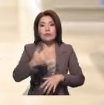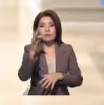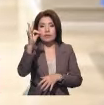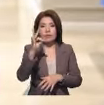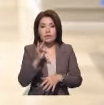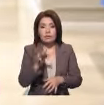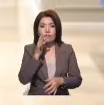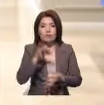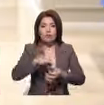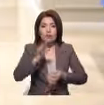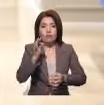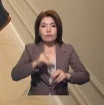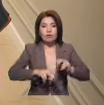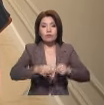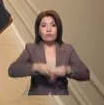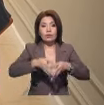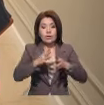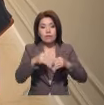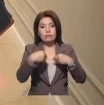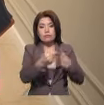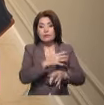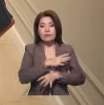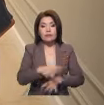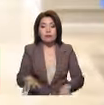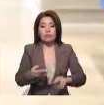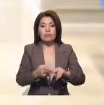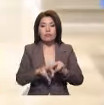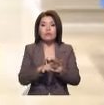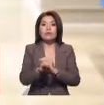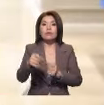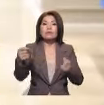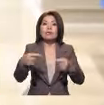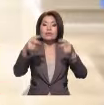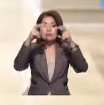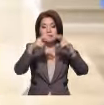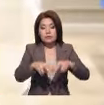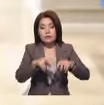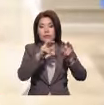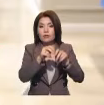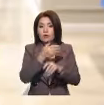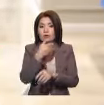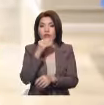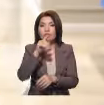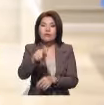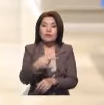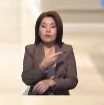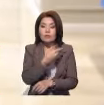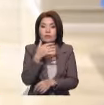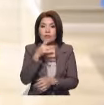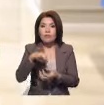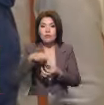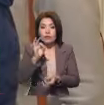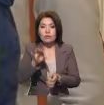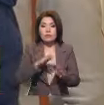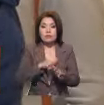берілмеген. Жалпы айтқанда басқа облыстарда осындай көрсеткіштер жоқ. Тиісті бақылау жоқ, және сұрау жоқ. Уақытында жасамадыма,